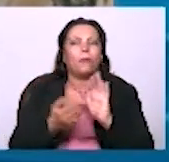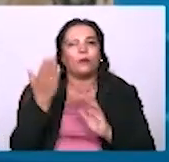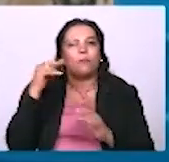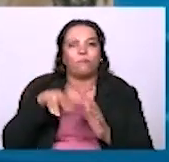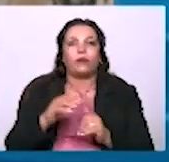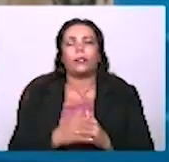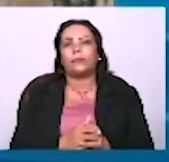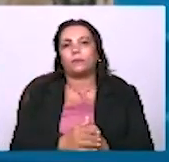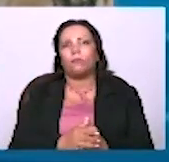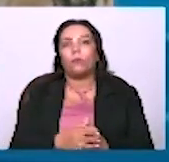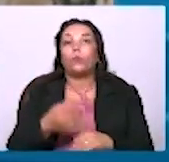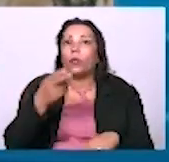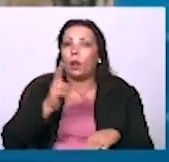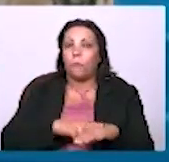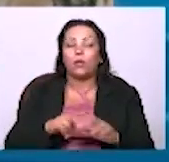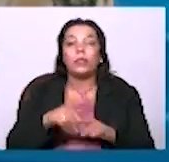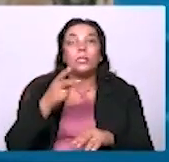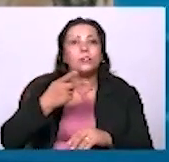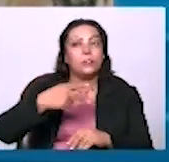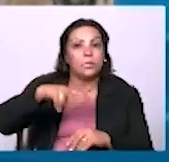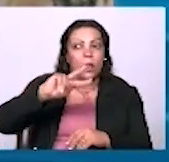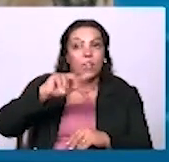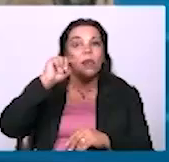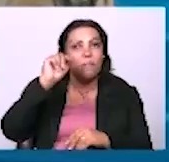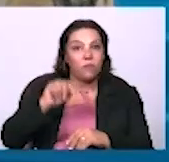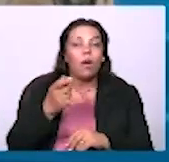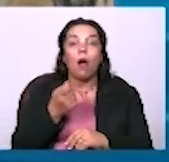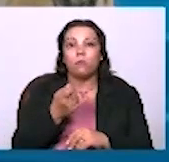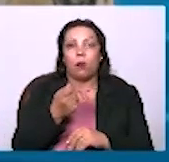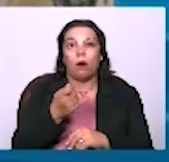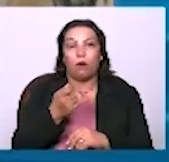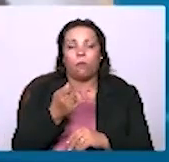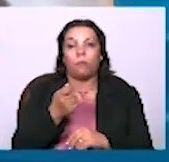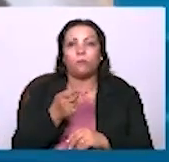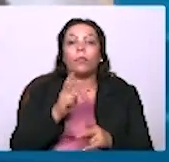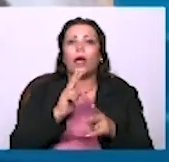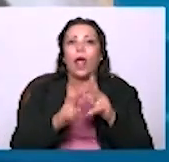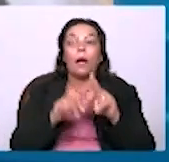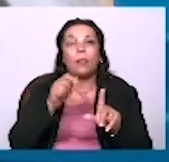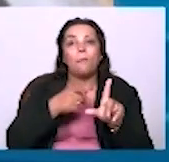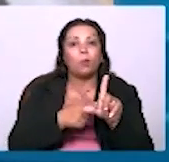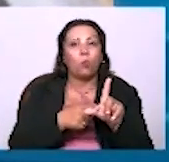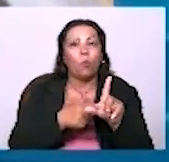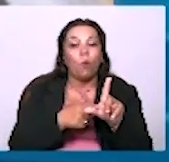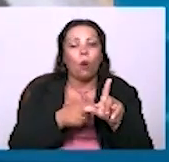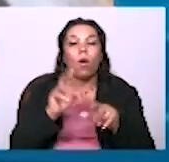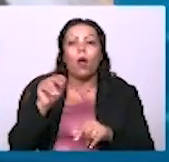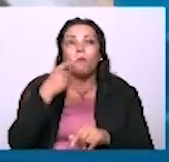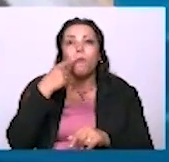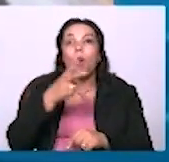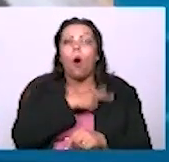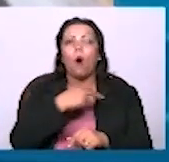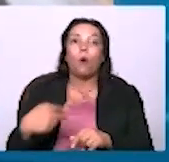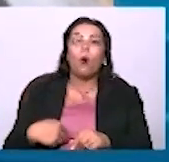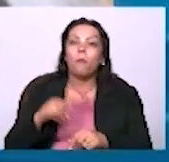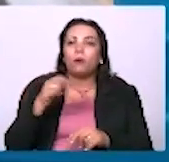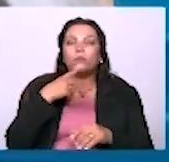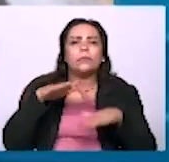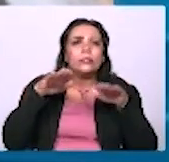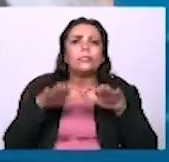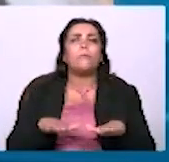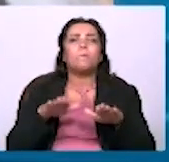كده وطبعا الزياده في اسعار المواد البتروليه رغم ان الحكومه